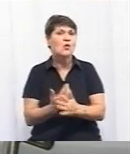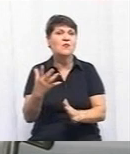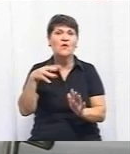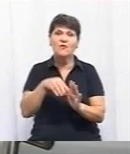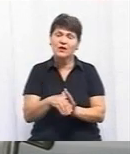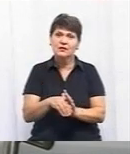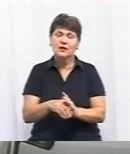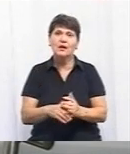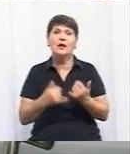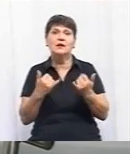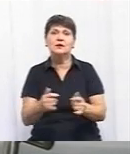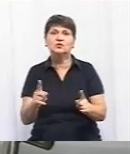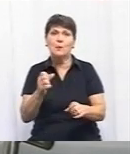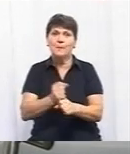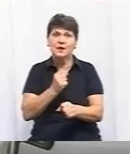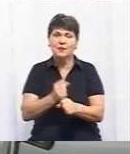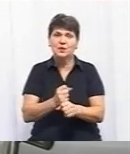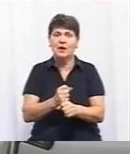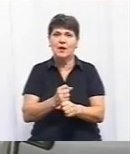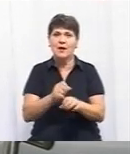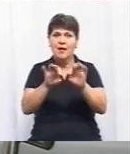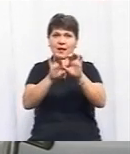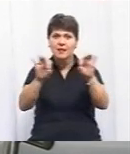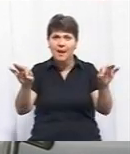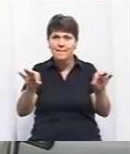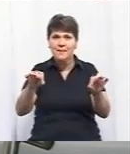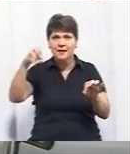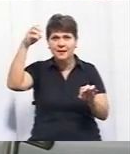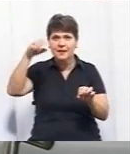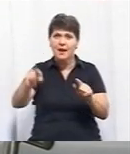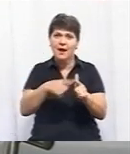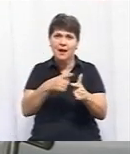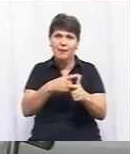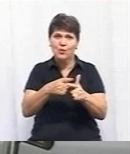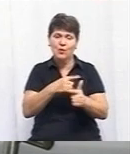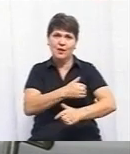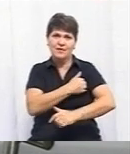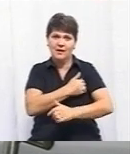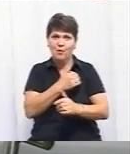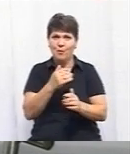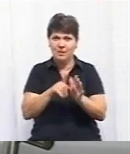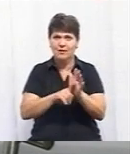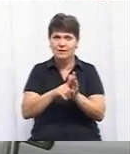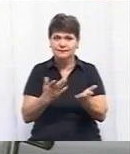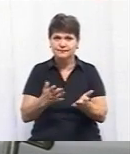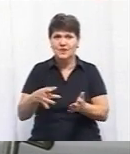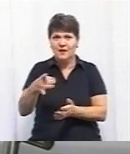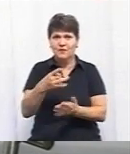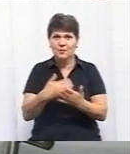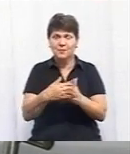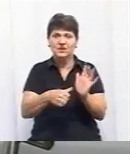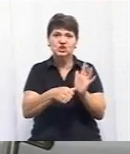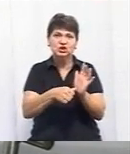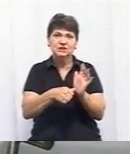Тобто для того, щоб переробити одну люмінесцентну лампу чи термометр, десь ну, в районі